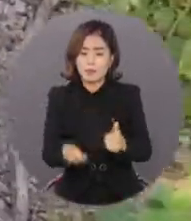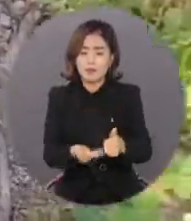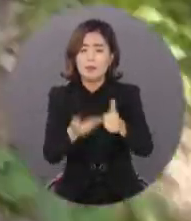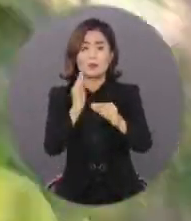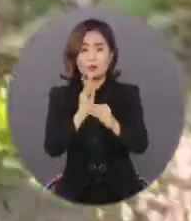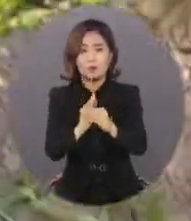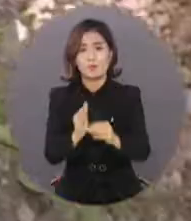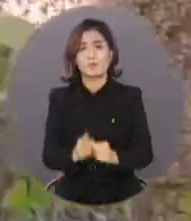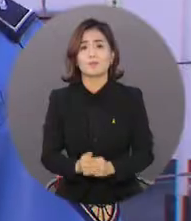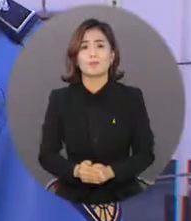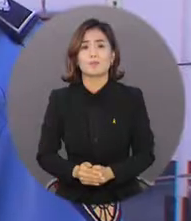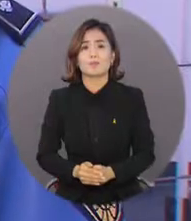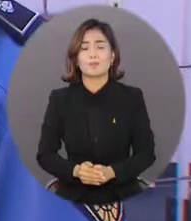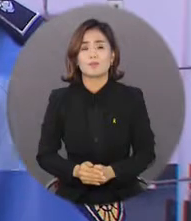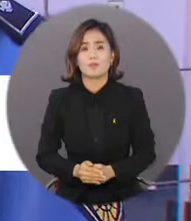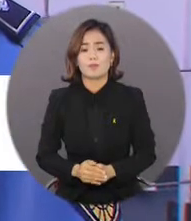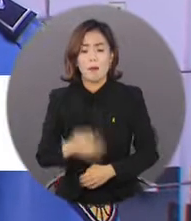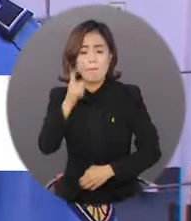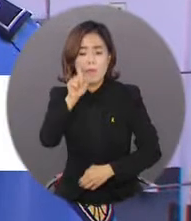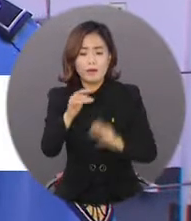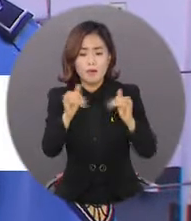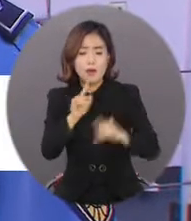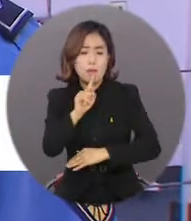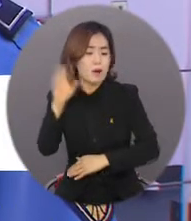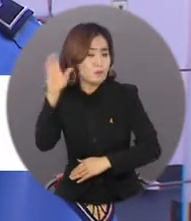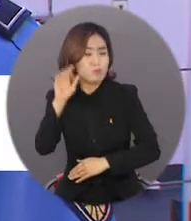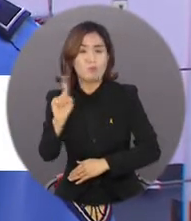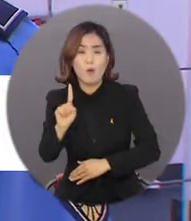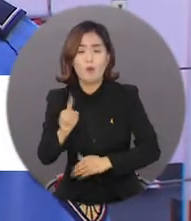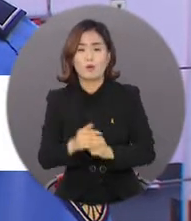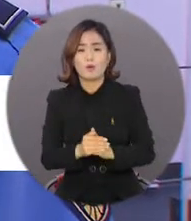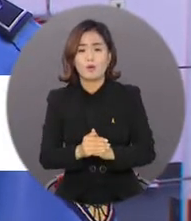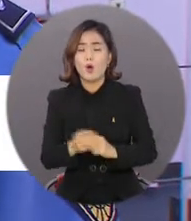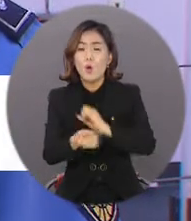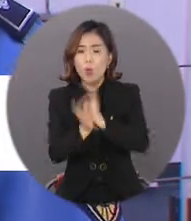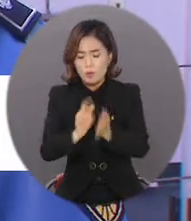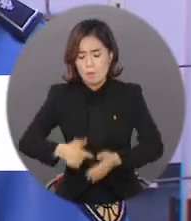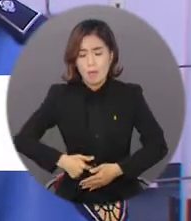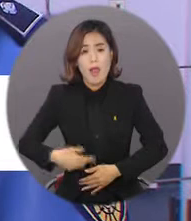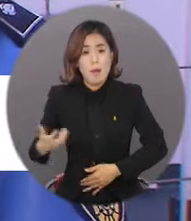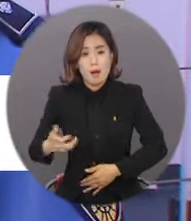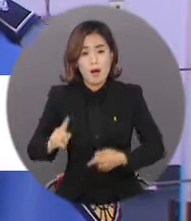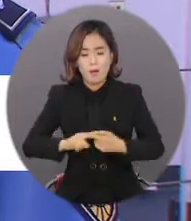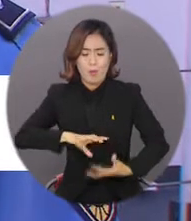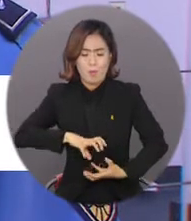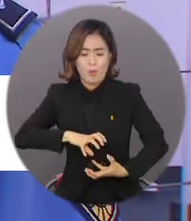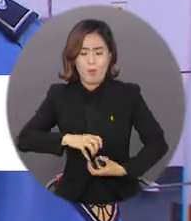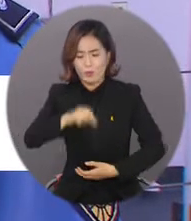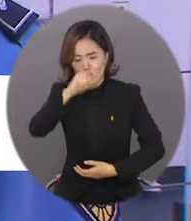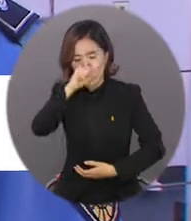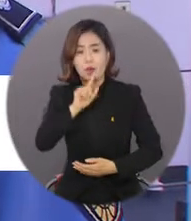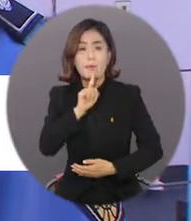경우가 많습니다. 적발되신 분들의 이야기를 들어보면 그 양귀비가 복통이나 소화불량이